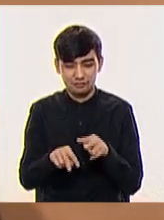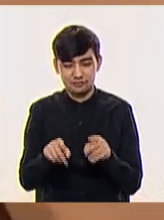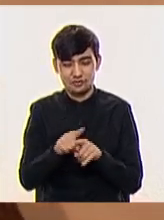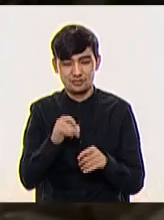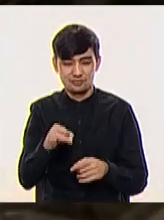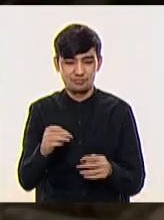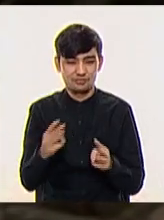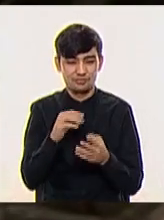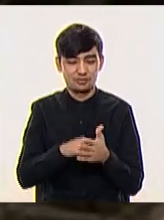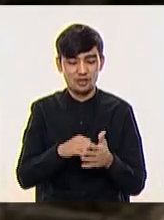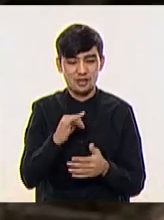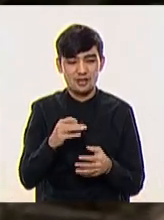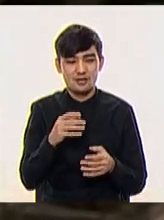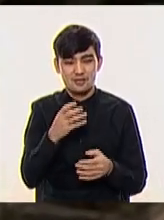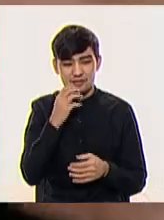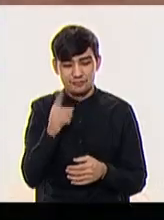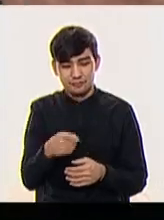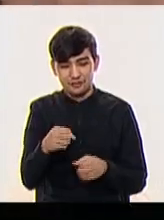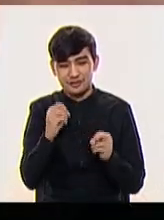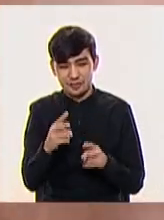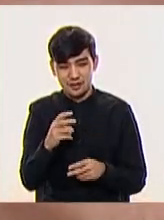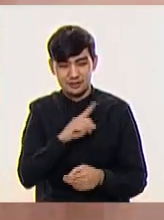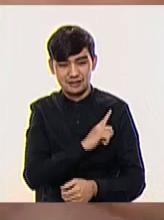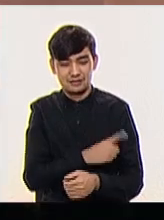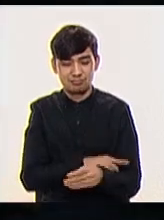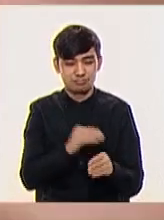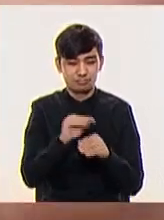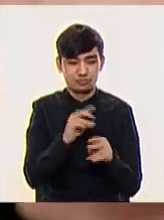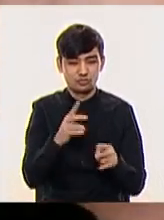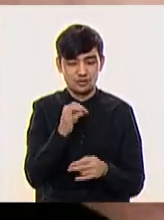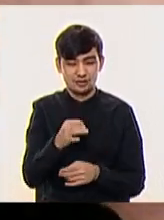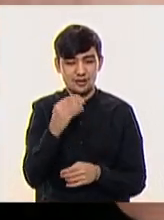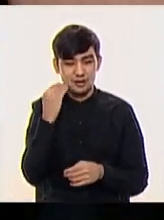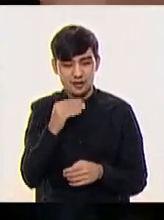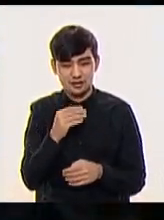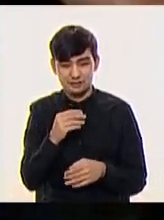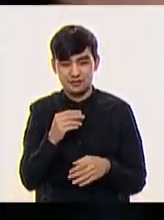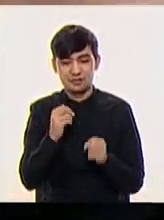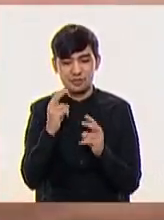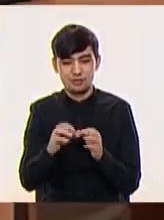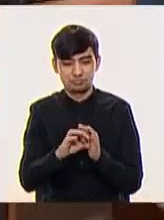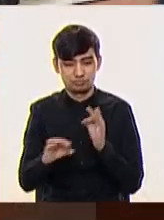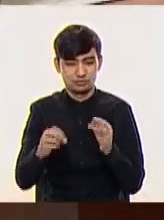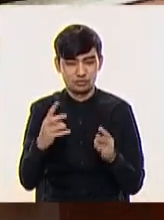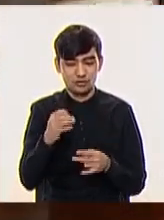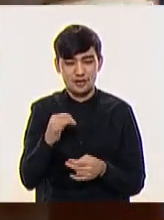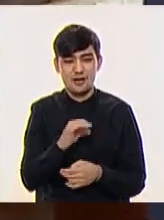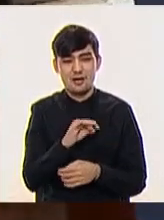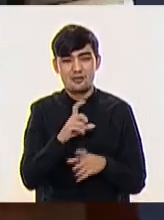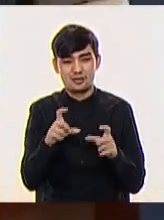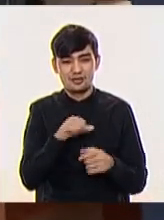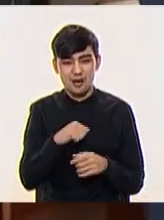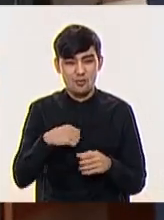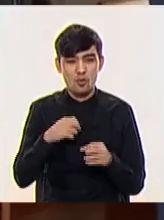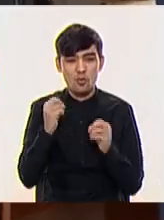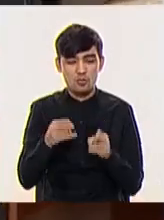тоңазғыш пен кір жуғыш машинасына да арнайы қуатты ұзартқыш қою керек. Өйткені бұл құралдар сапалы сымдарға қосылуы тиіс. Ал мамандар ең қауіпті